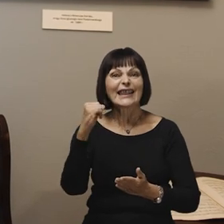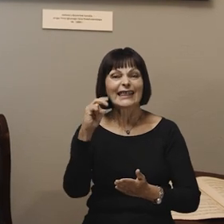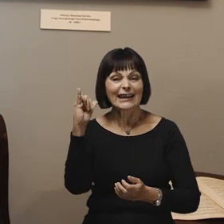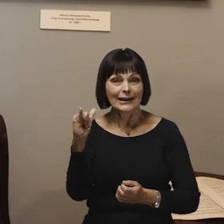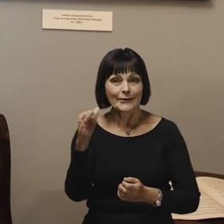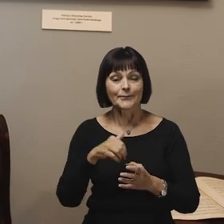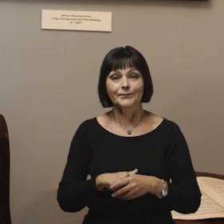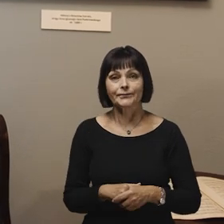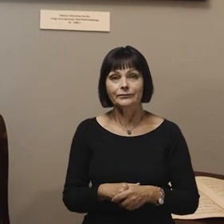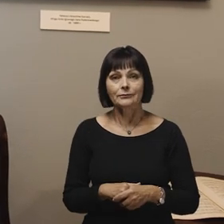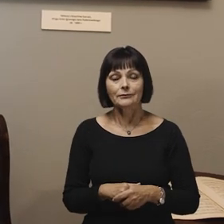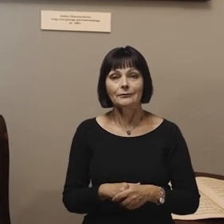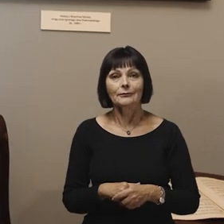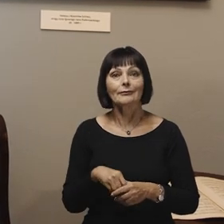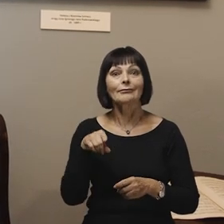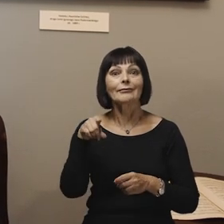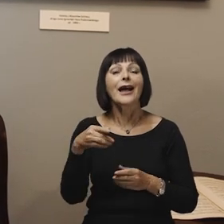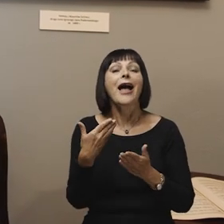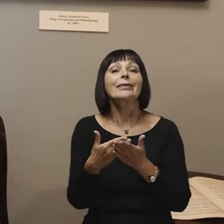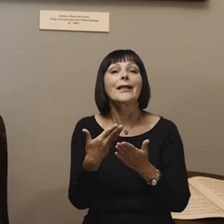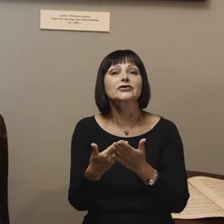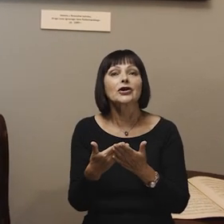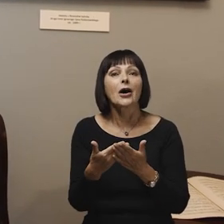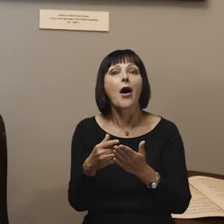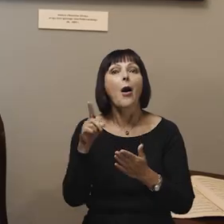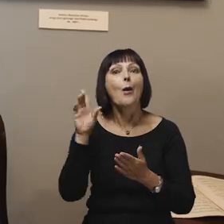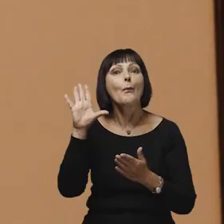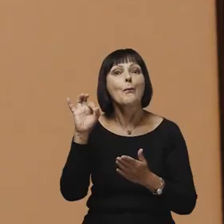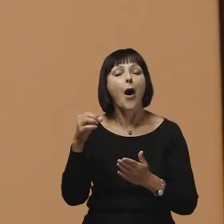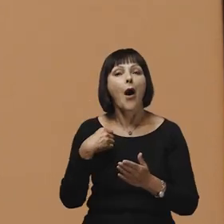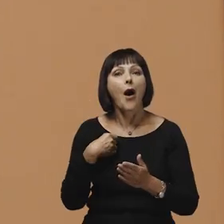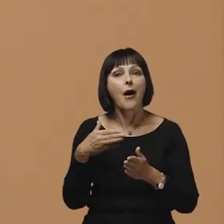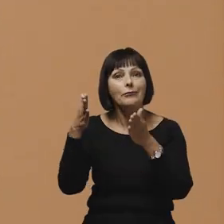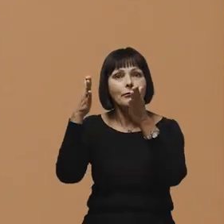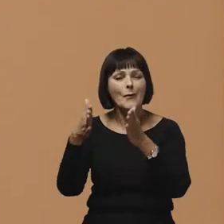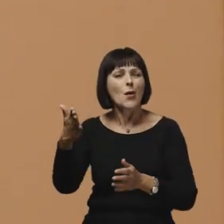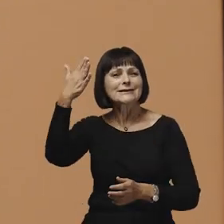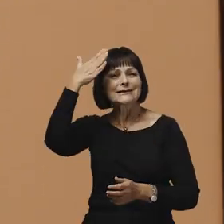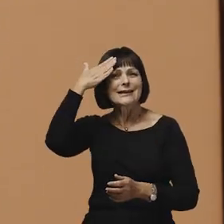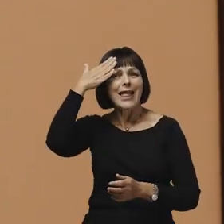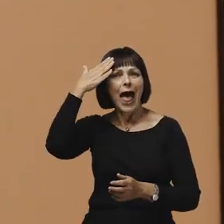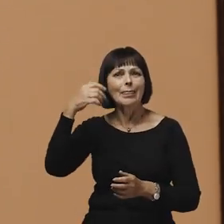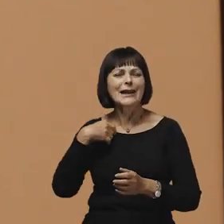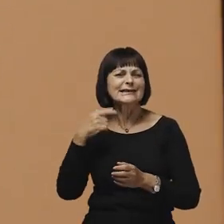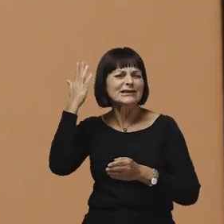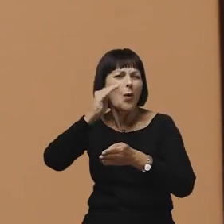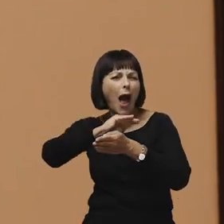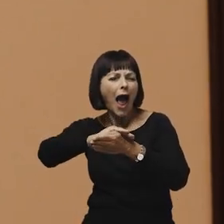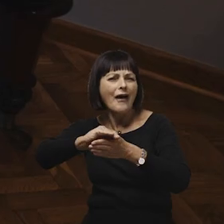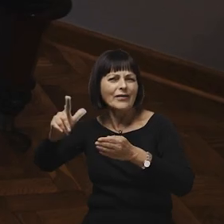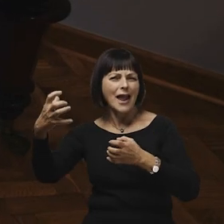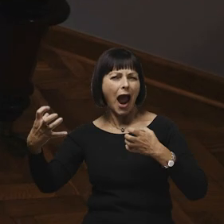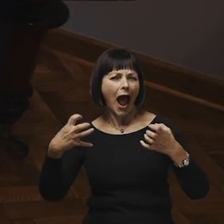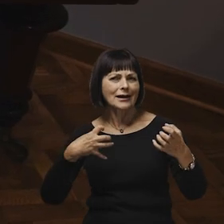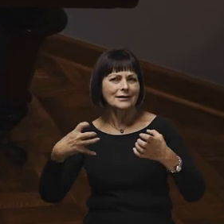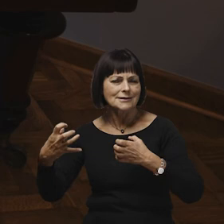1898 roku. Źródłem tego rodzaju reakcji była z jednej strony powszechnie znana renoma Paderewskiego jako